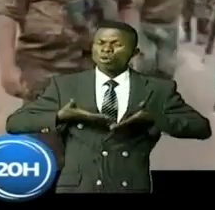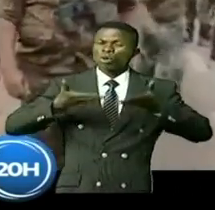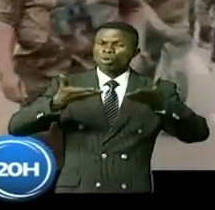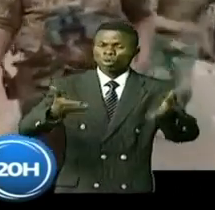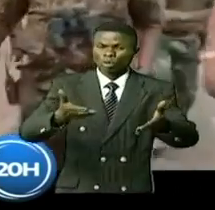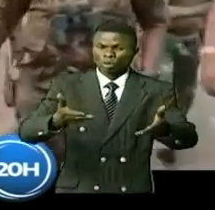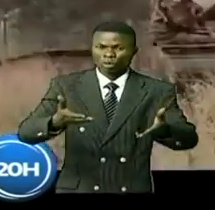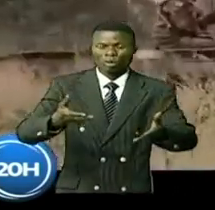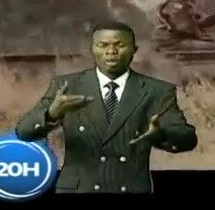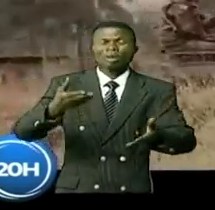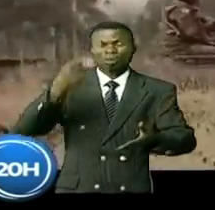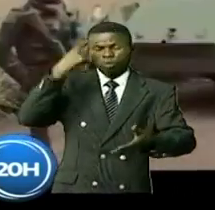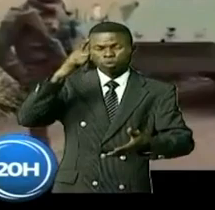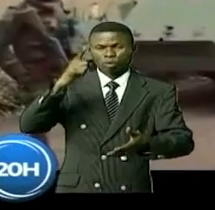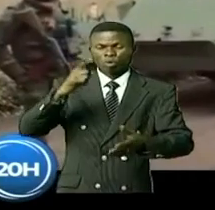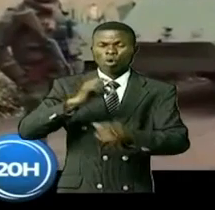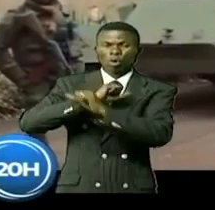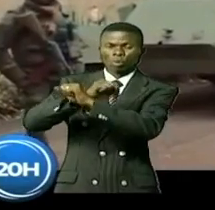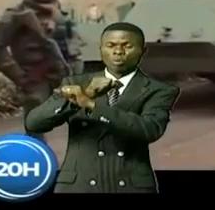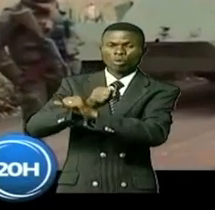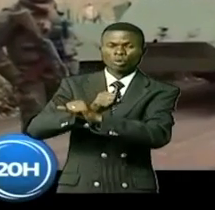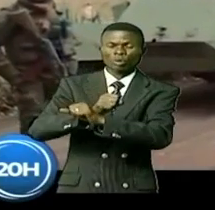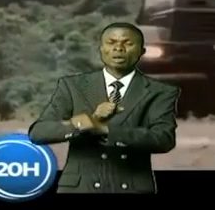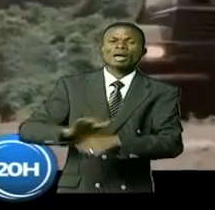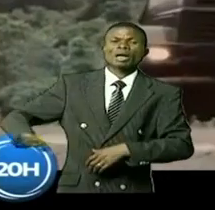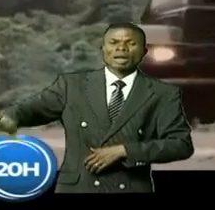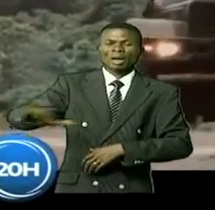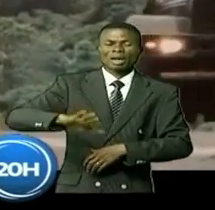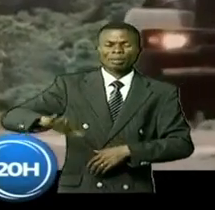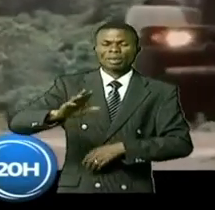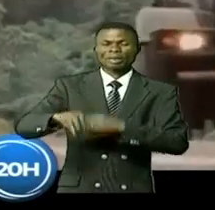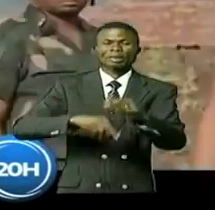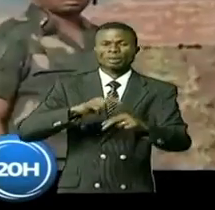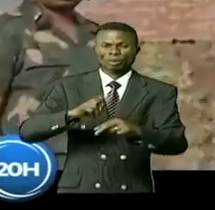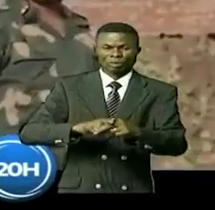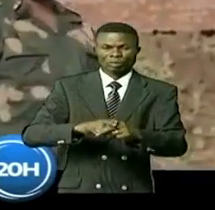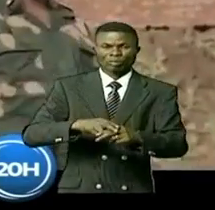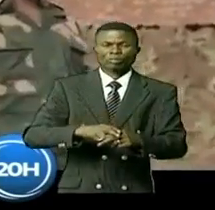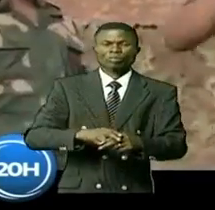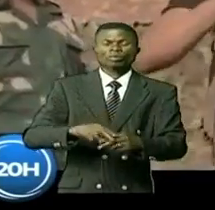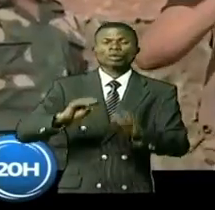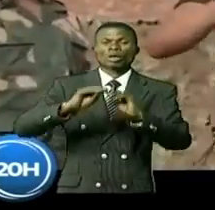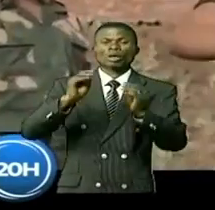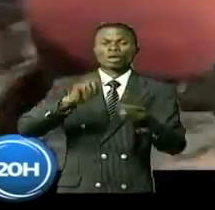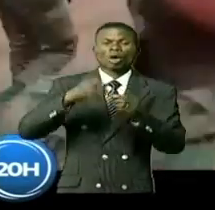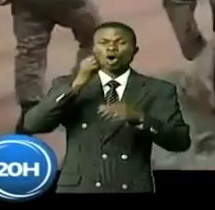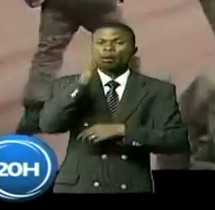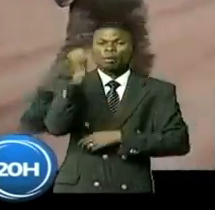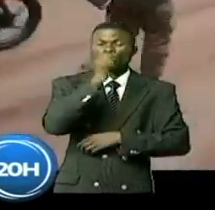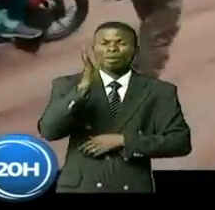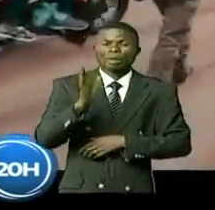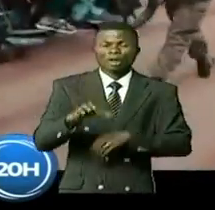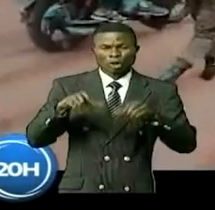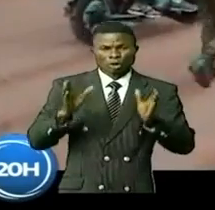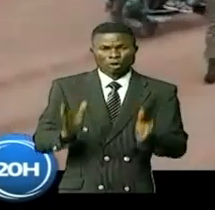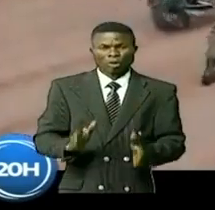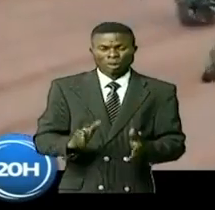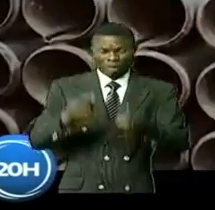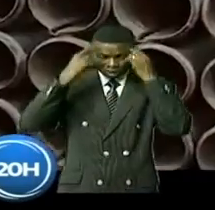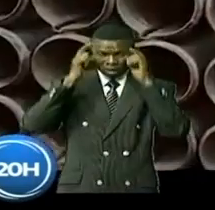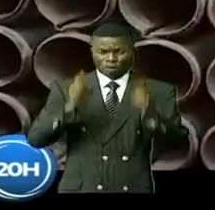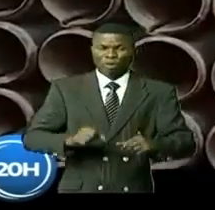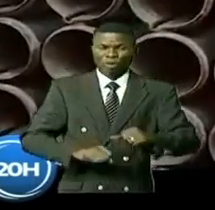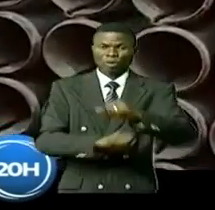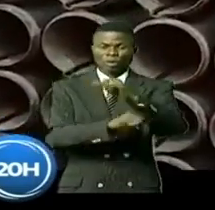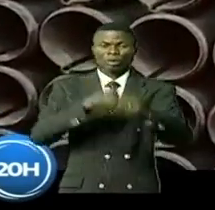prix de leur vie pour préserver le territoire national. Au nombre de ses compatriotes congolais décidés à